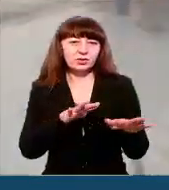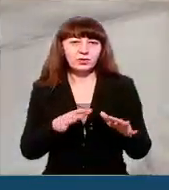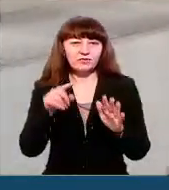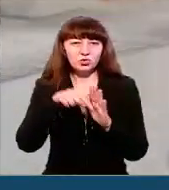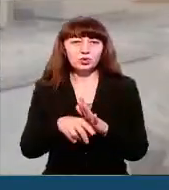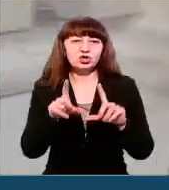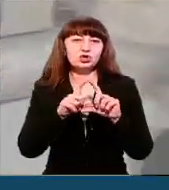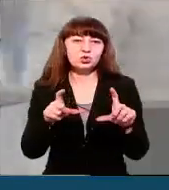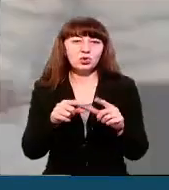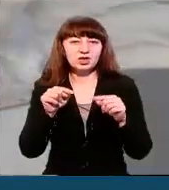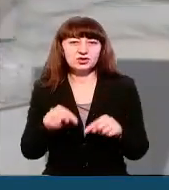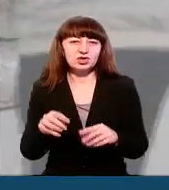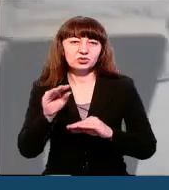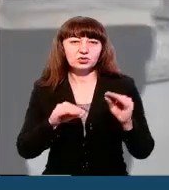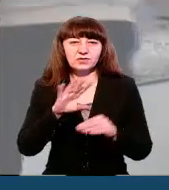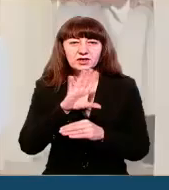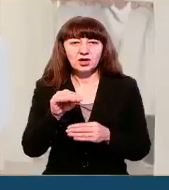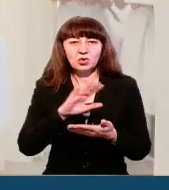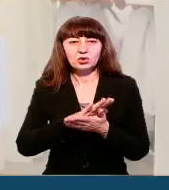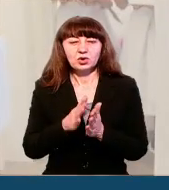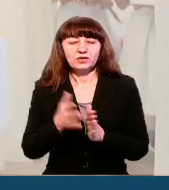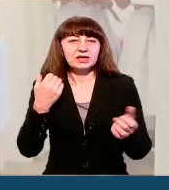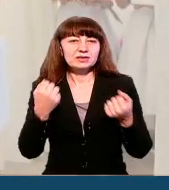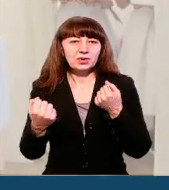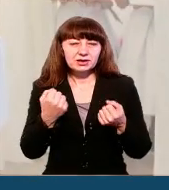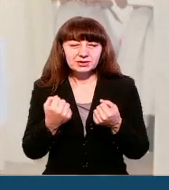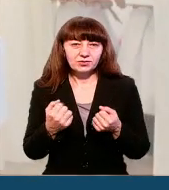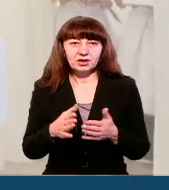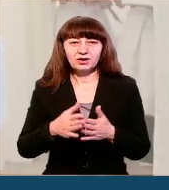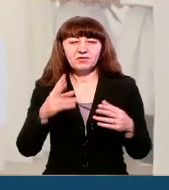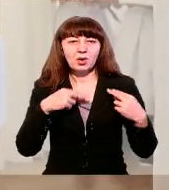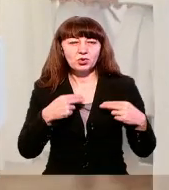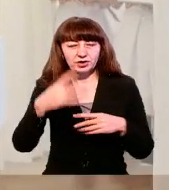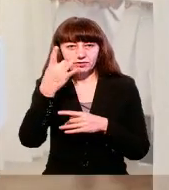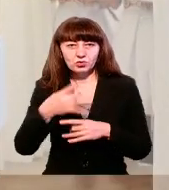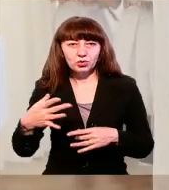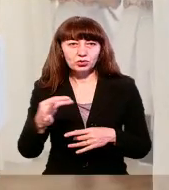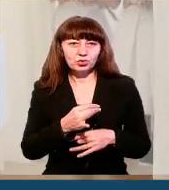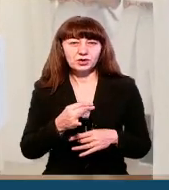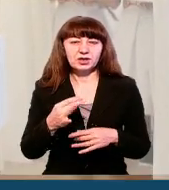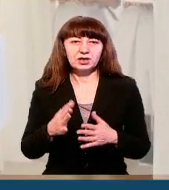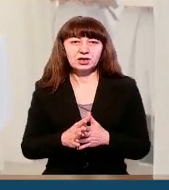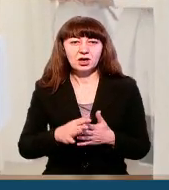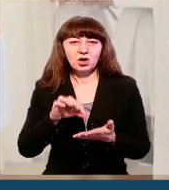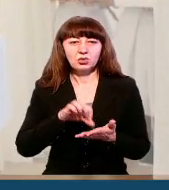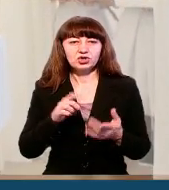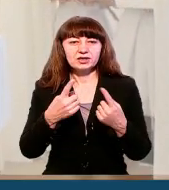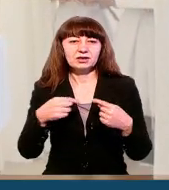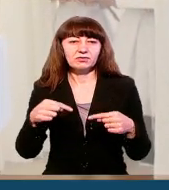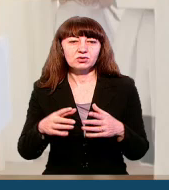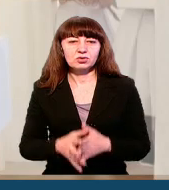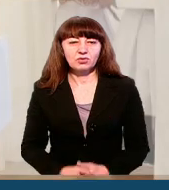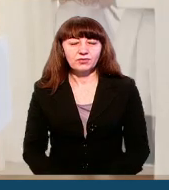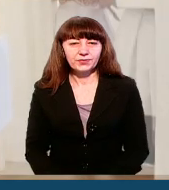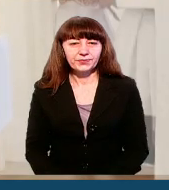қатысатын өрендер үшін барлық жағдай жасалды. Республика күні халқымыздың рухын көтеріп, елдігімізді